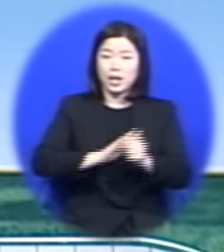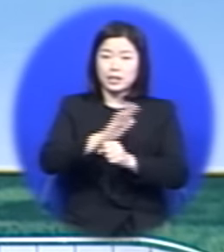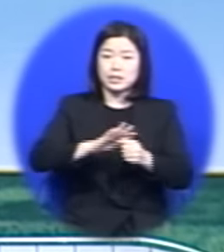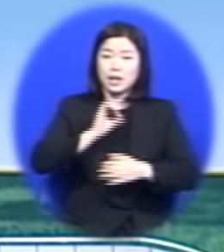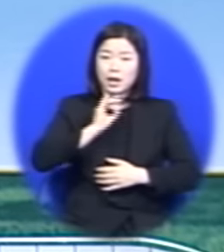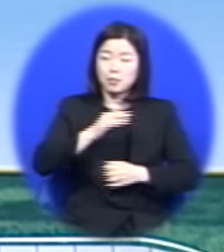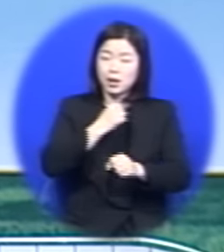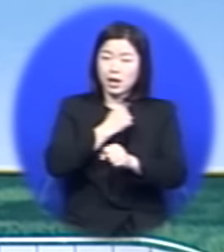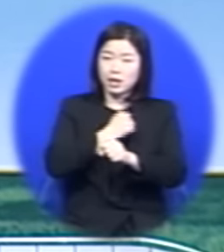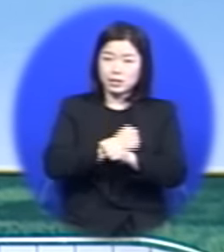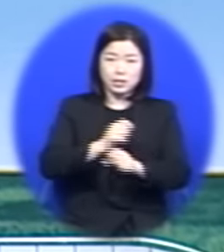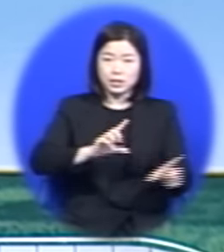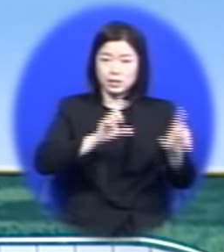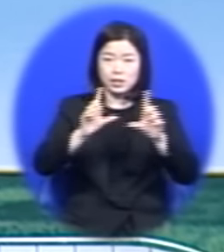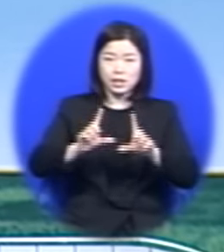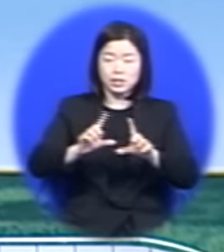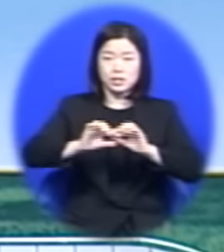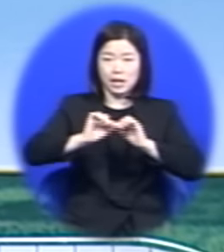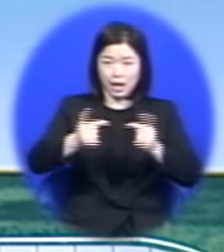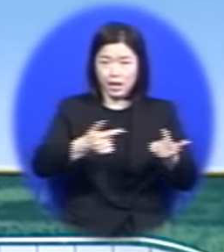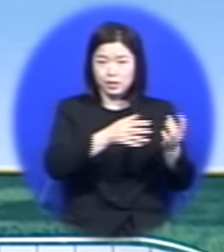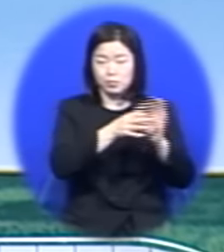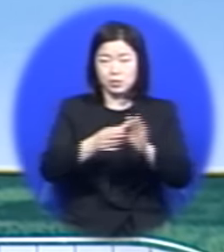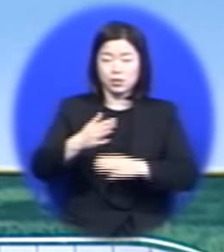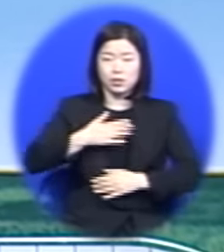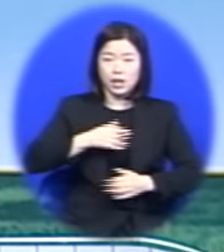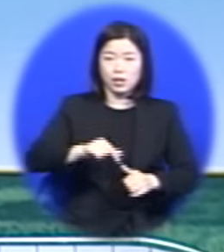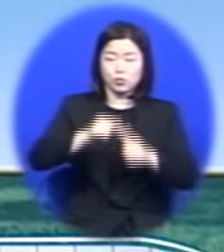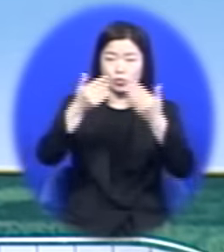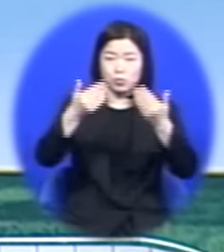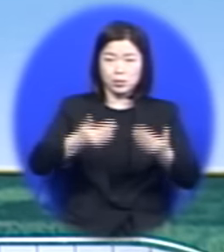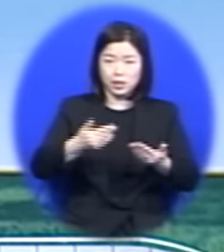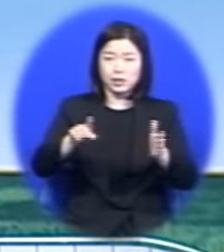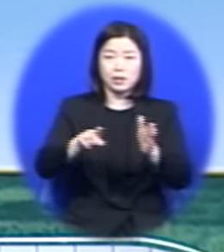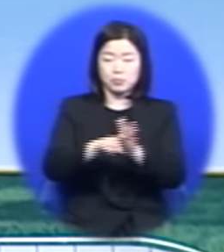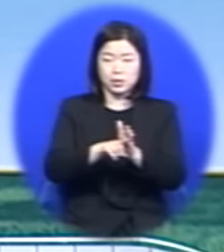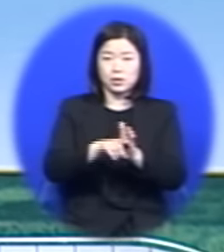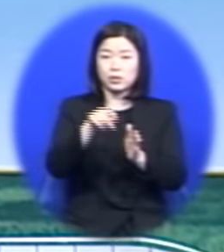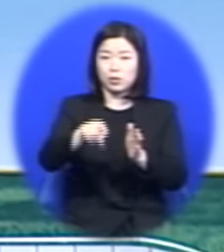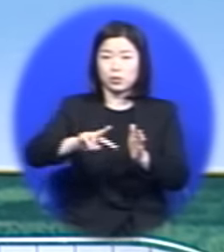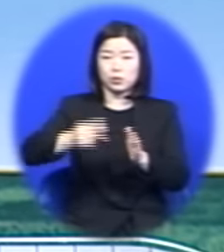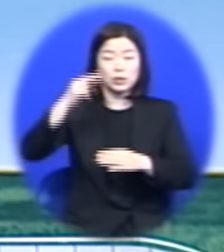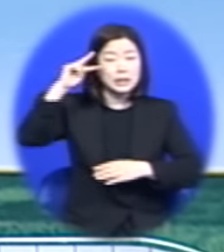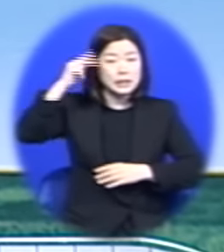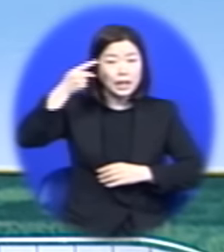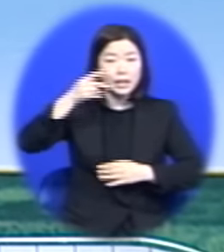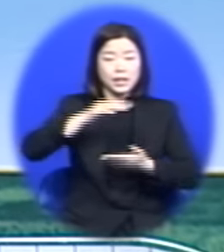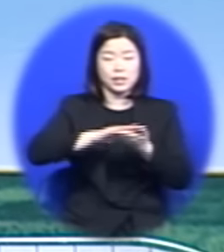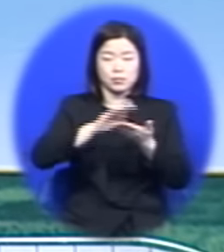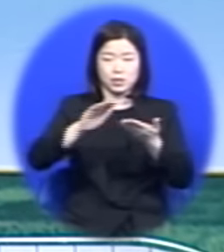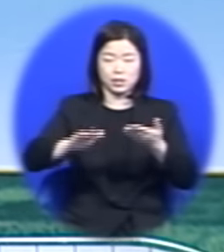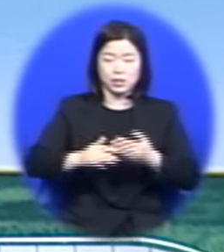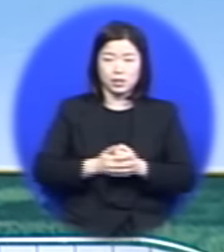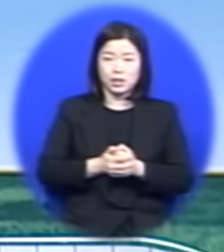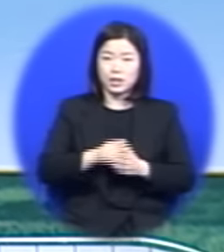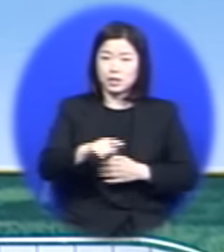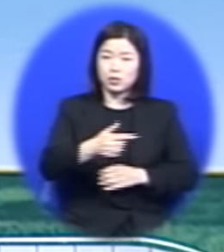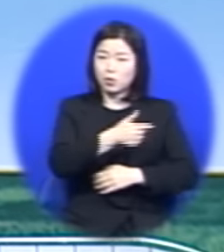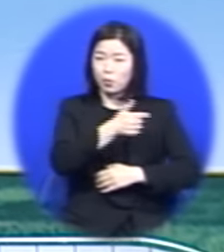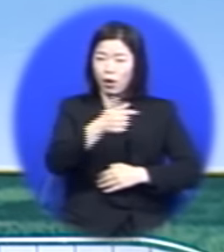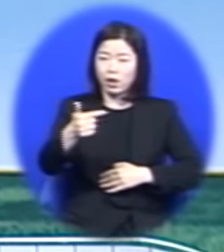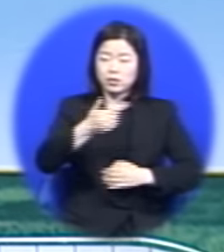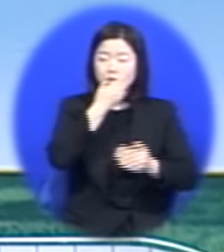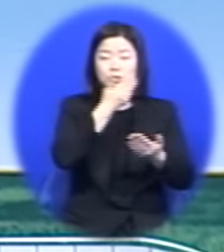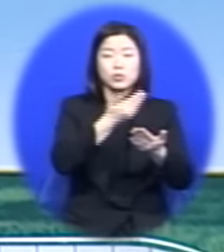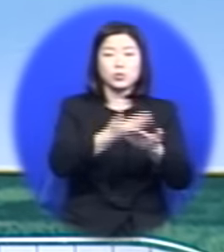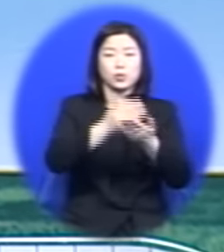사랑만 하며 살지 않으면서 나는 구원받았다고 믿는 것도 다 착각입니다. 이건 굉장히